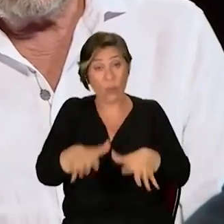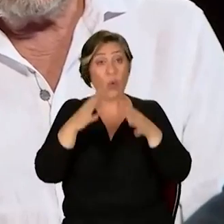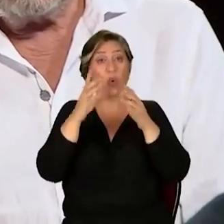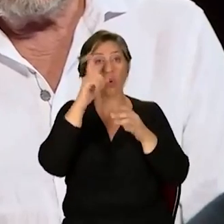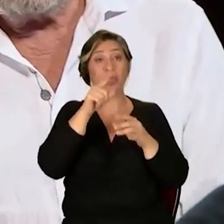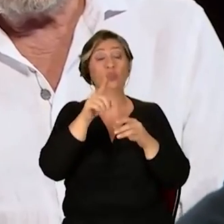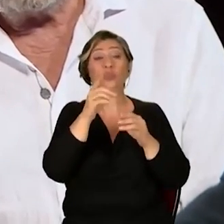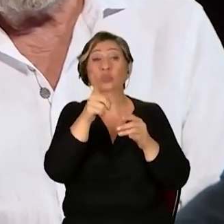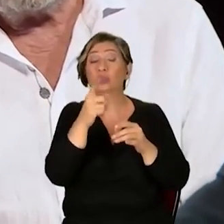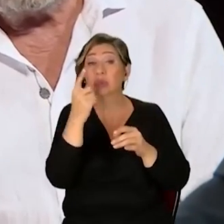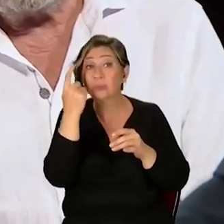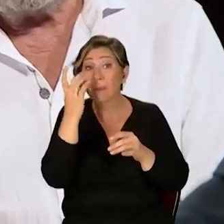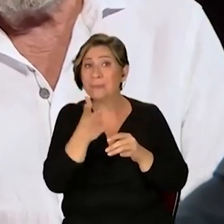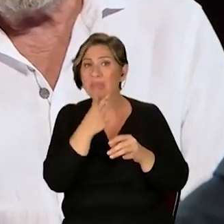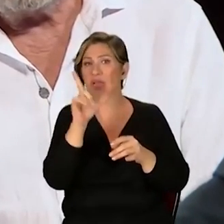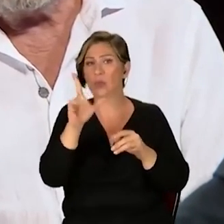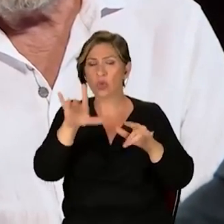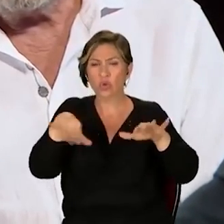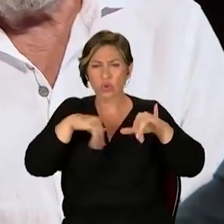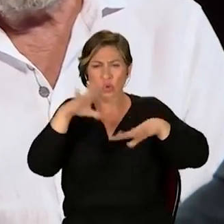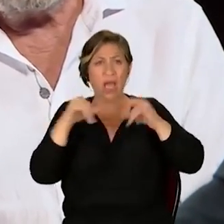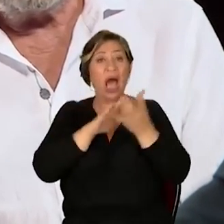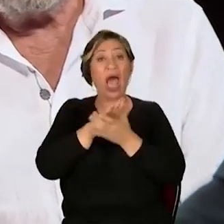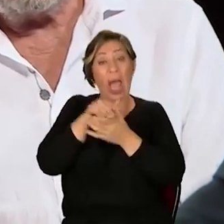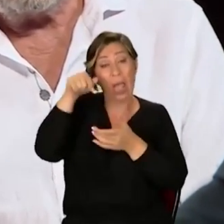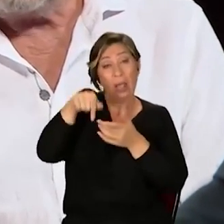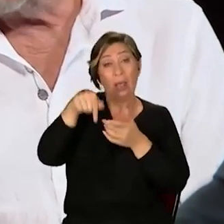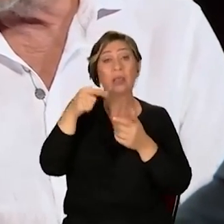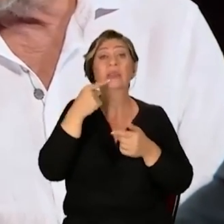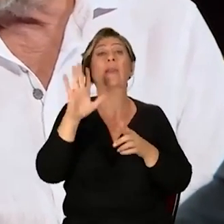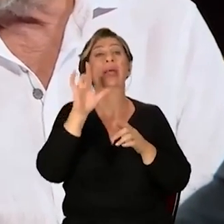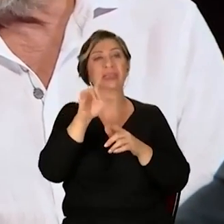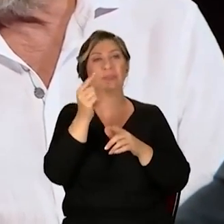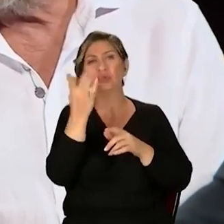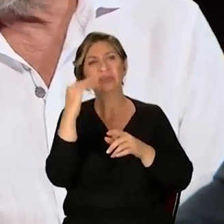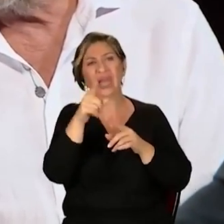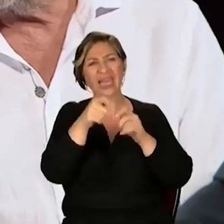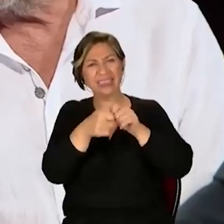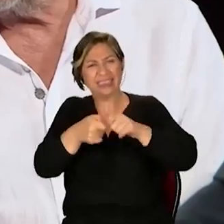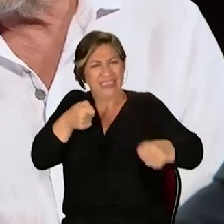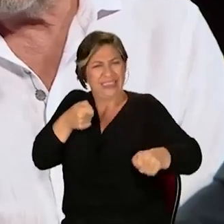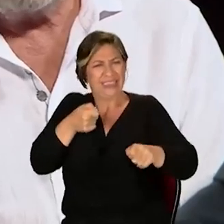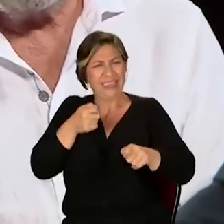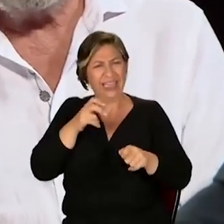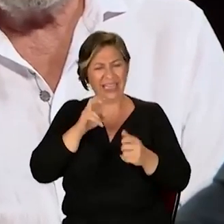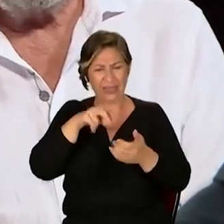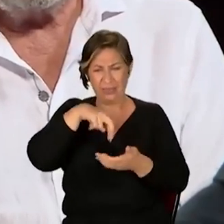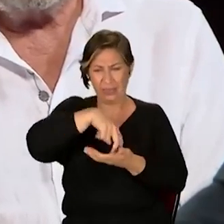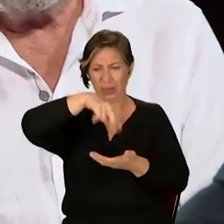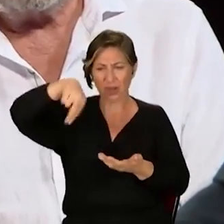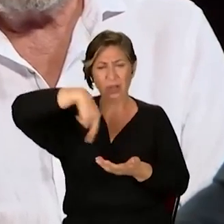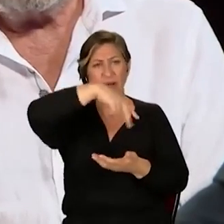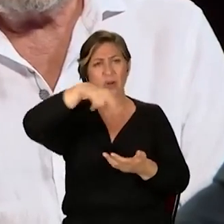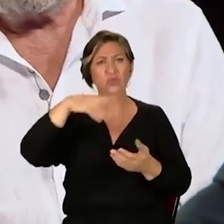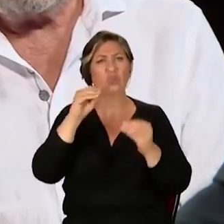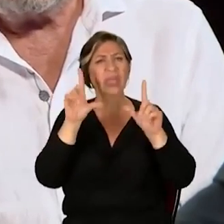şunu da değerlendirmek lazım. Tabii bütün huzursuzlukları bacağa bağlamamak lazım. Sizin şimdi anlattığınız o komplekste hani insanın ayakta kalkıp